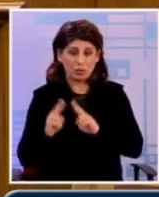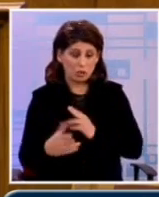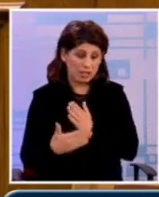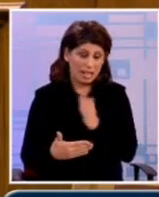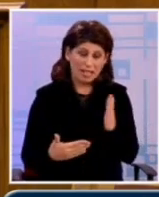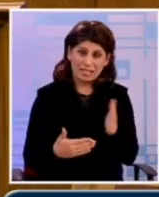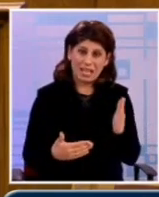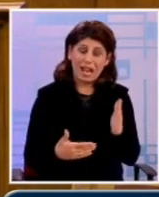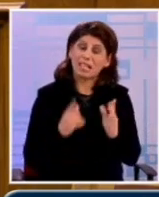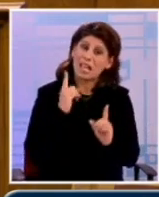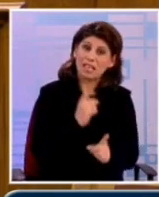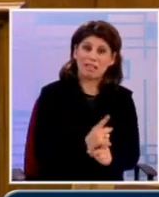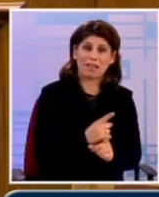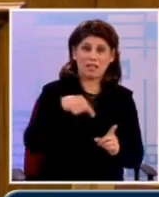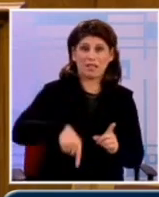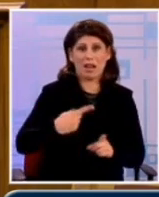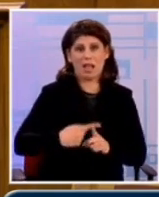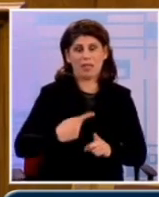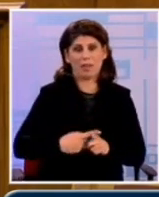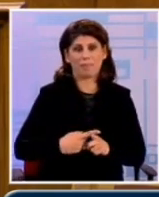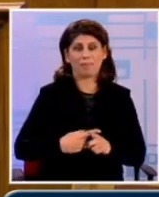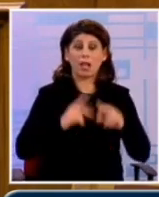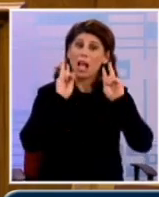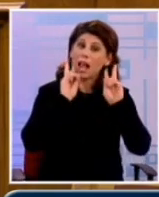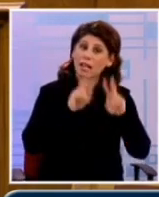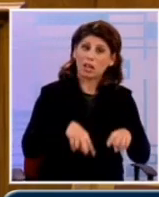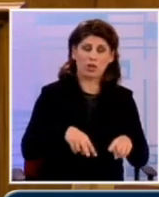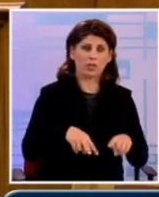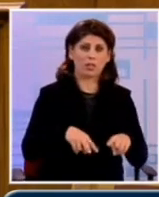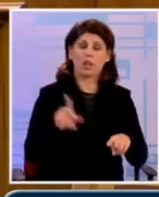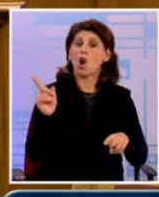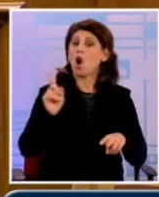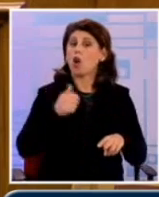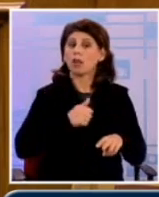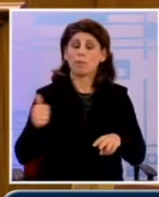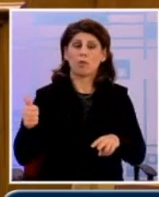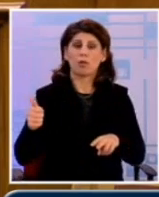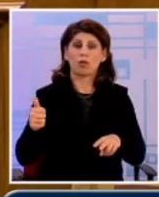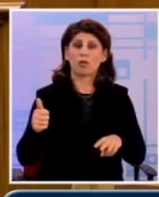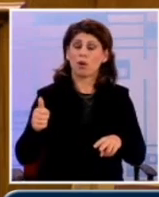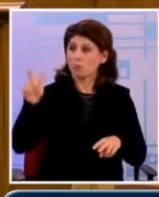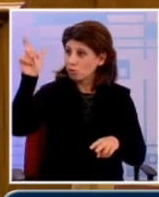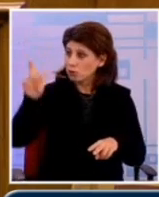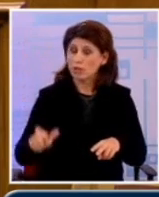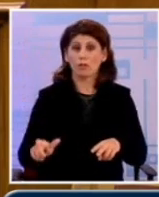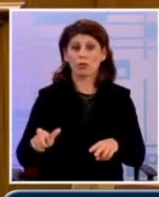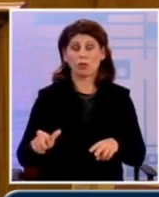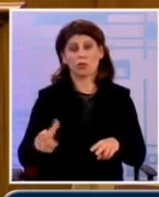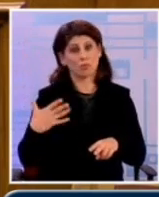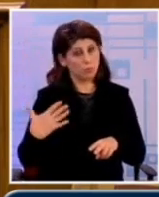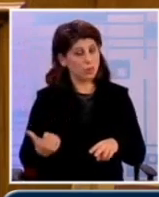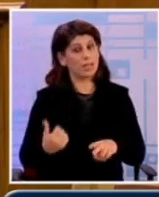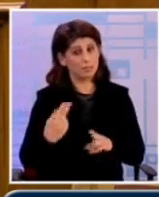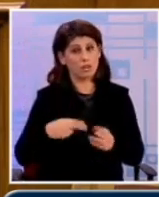αριστερά μας και ιδιαίτερα στον τόπο μας αναγνωρίστηκε όχι μόνο από τους ίδιους τους πρωταγωνιστές,